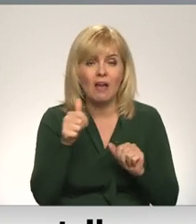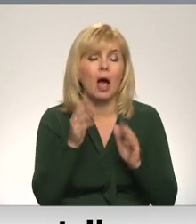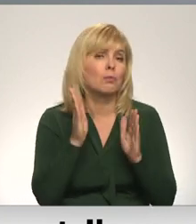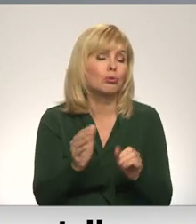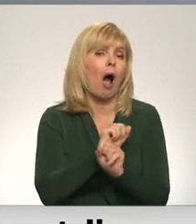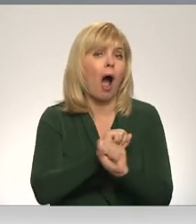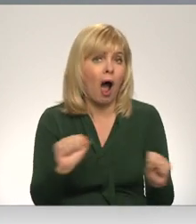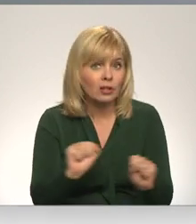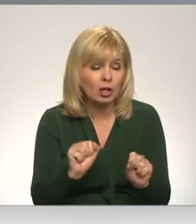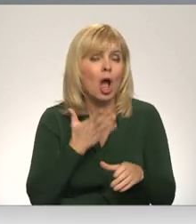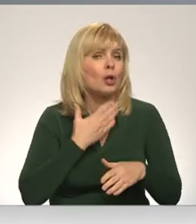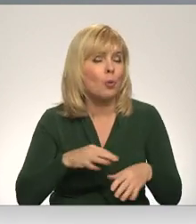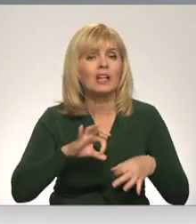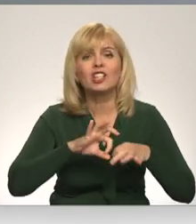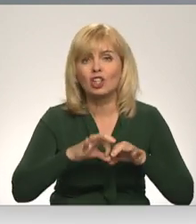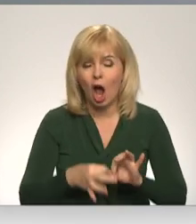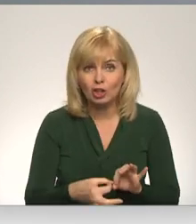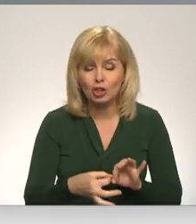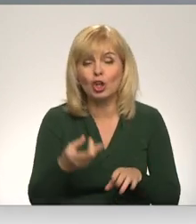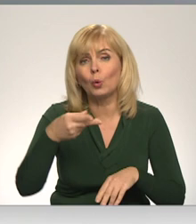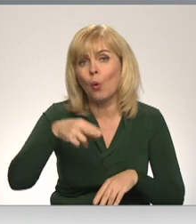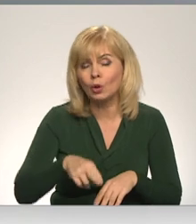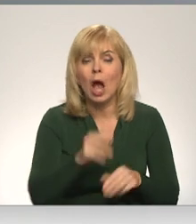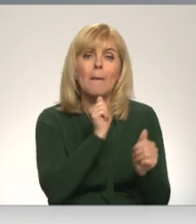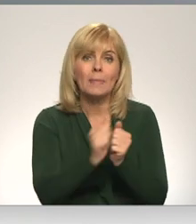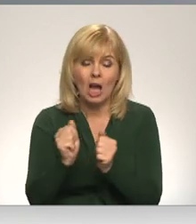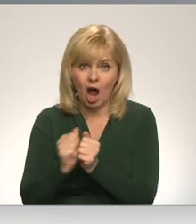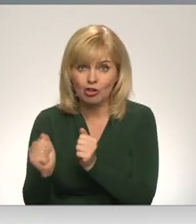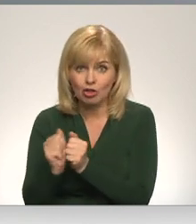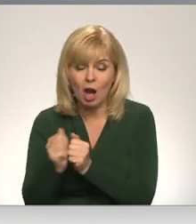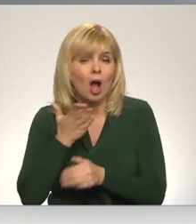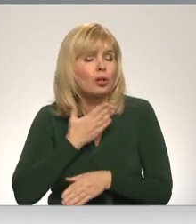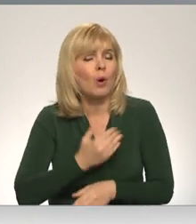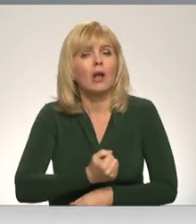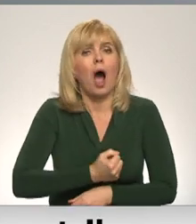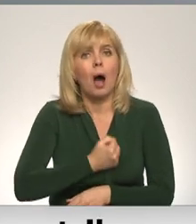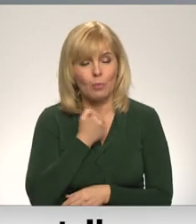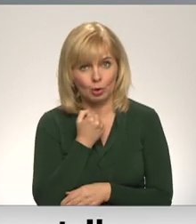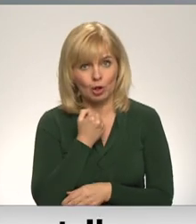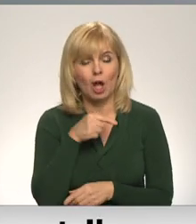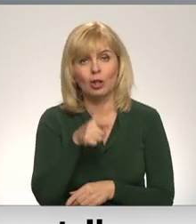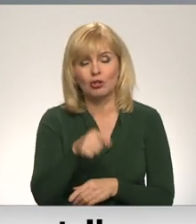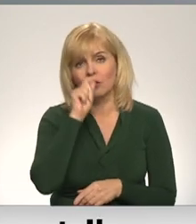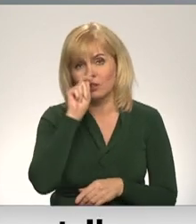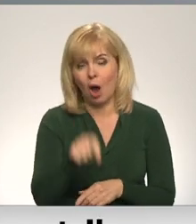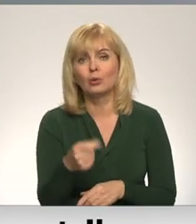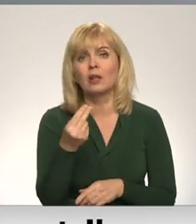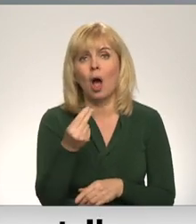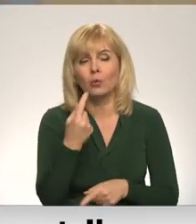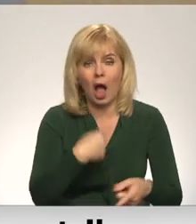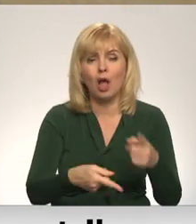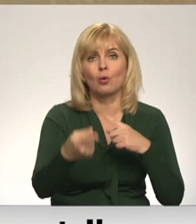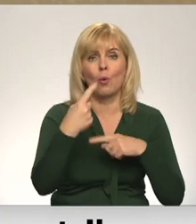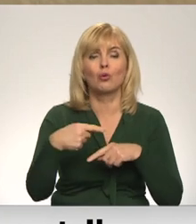ātra un tā ir ļoti sarežģīta. Un bieži vien ir ļoti apgrūtināta šīs zaudētās naudas